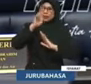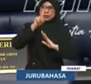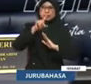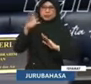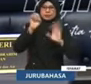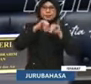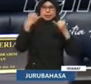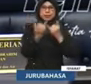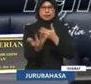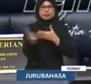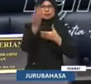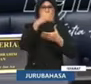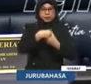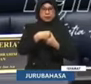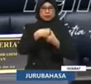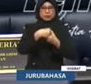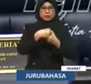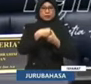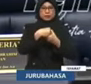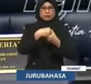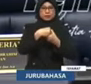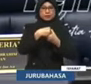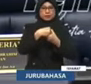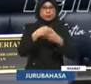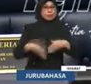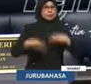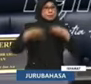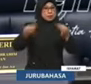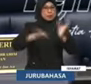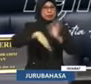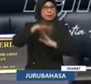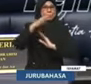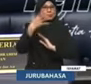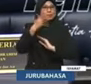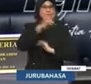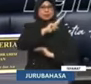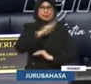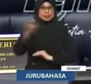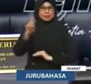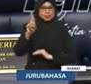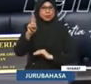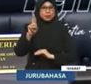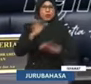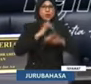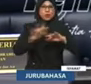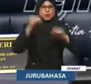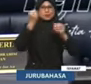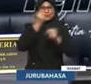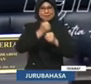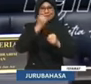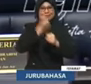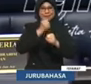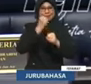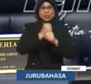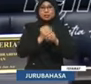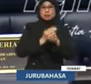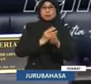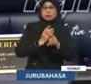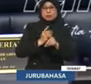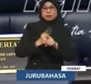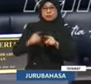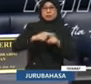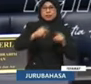Serikat akan terus serta dalam program ia ini yang menawarkan lebih daripada Rp15.000 kekosongan jabatan dalam pelbagai